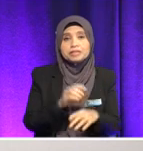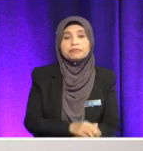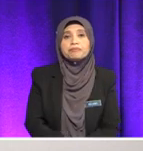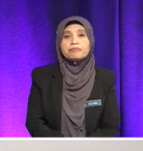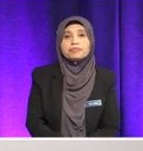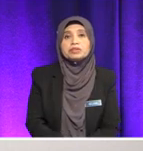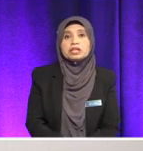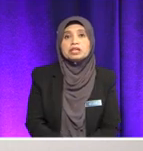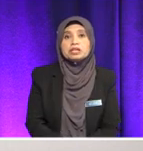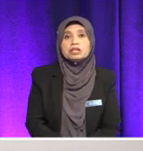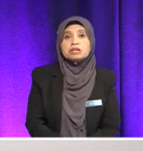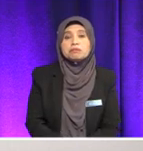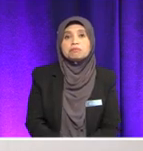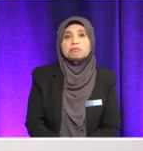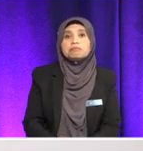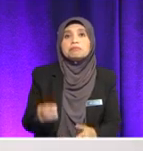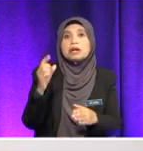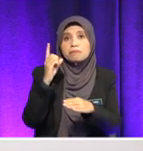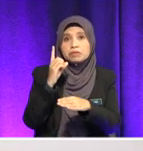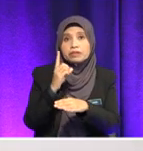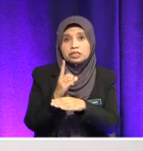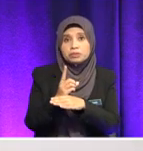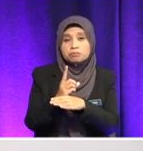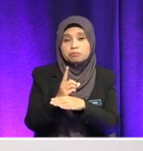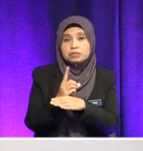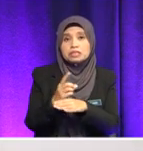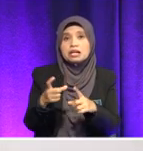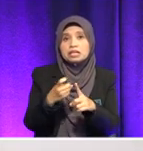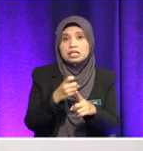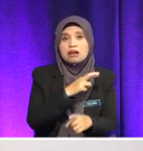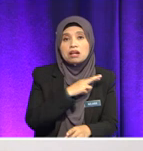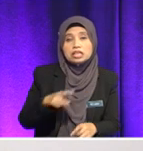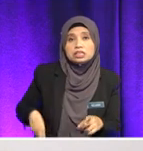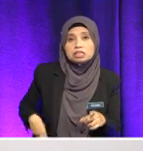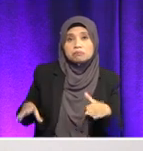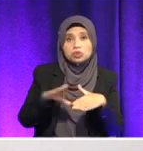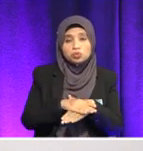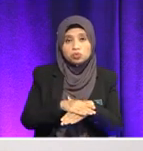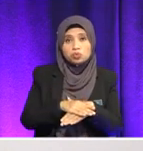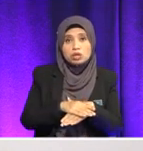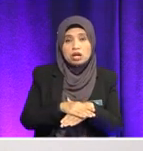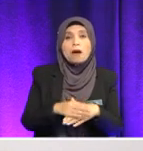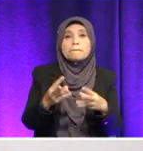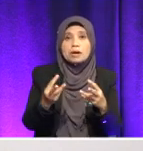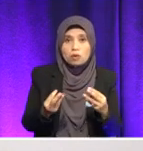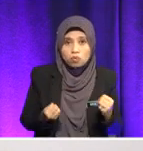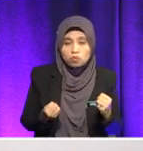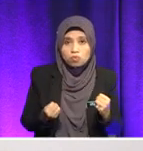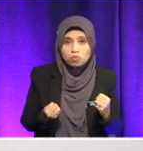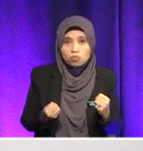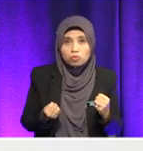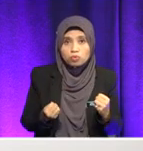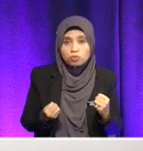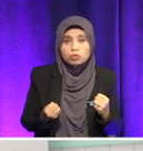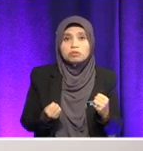member random daripada pihak raja-raja Melayu yang pertama raja-raja Melayu mengemukakan membran